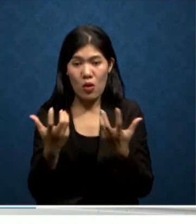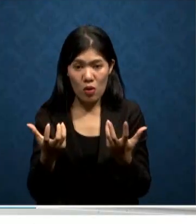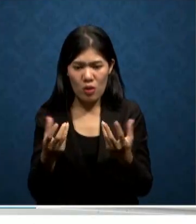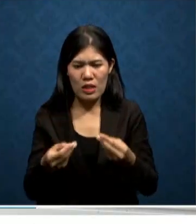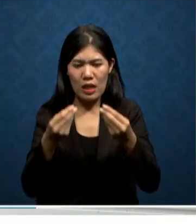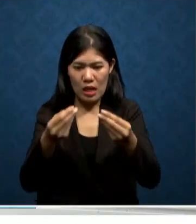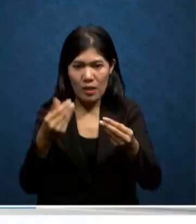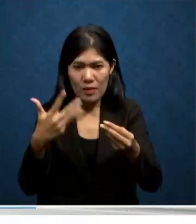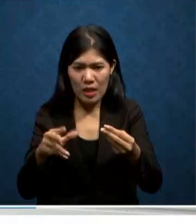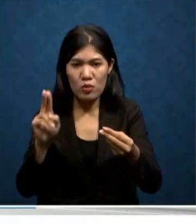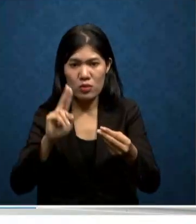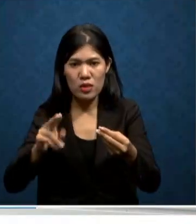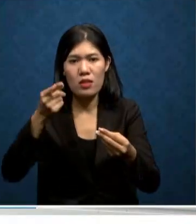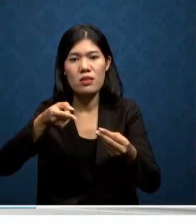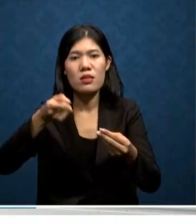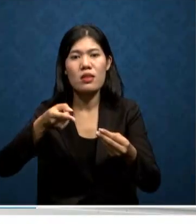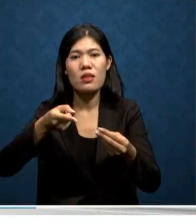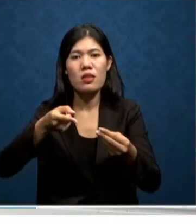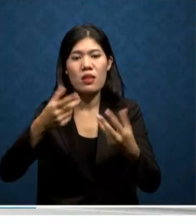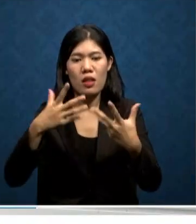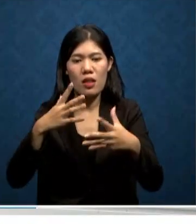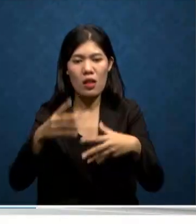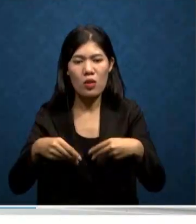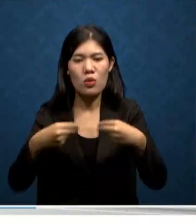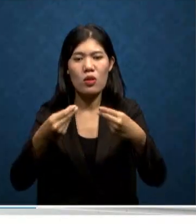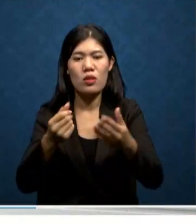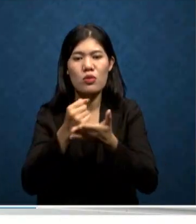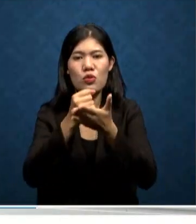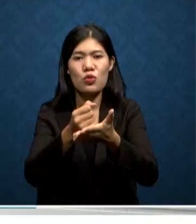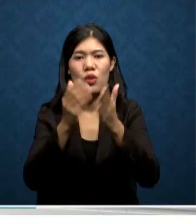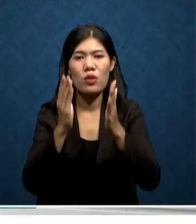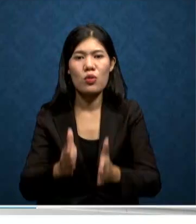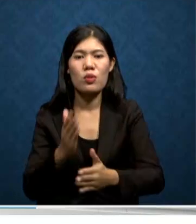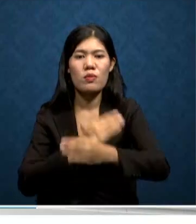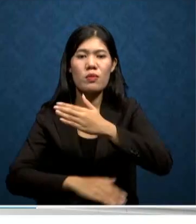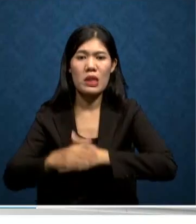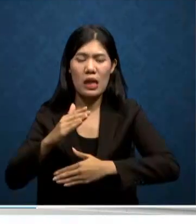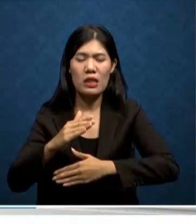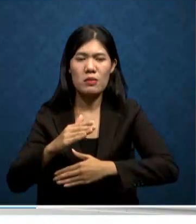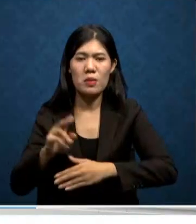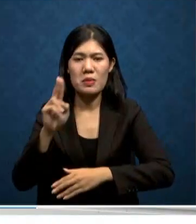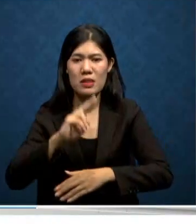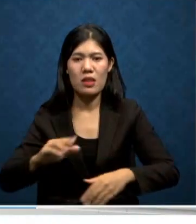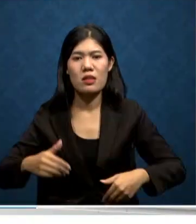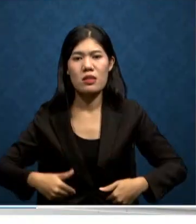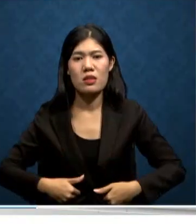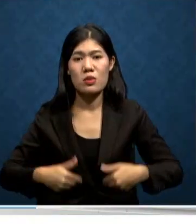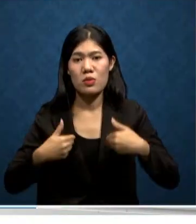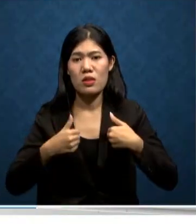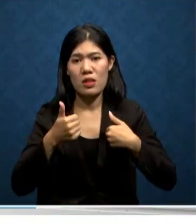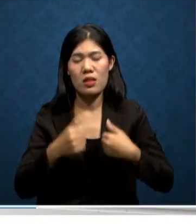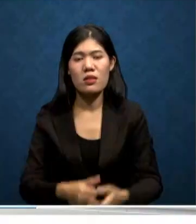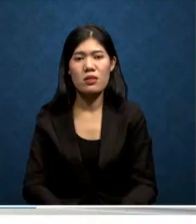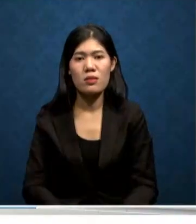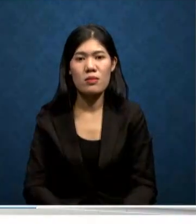เ่อมีการใช้แล้วก็เป็นสร้างความผาสุขให้เจ้าหน้าที่เอ่อให้กับเอ่อผู้พิการนะครับเจ้าหน้าที่